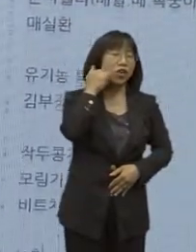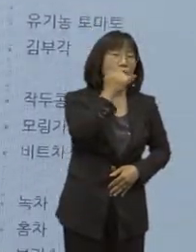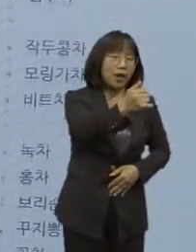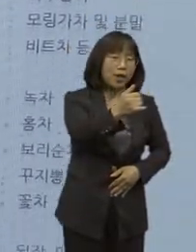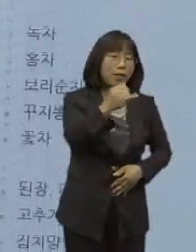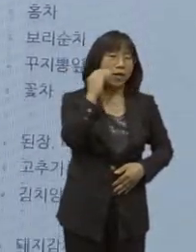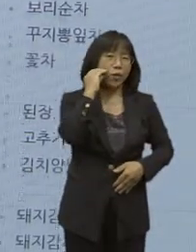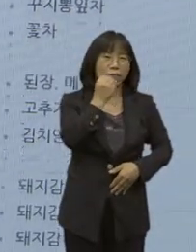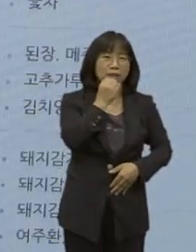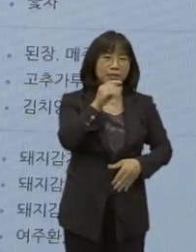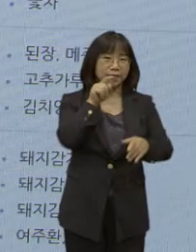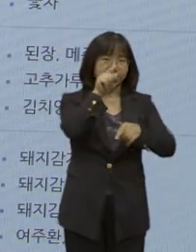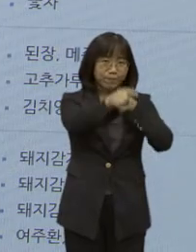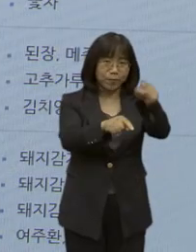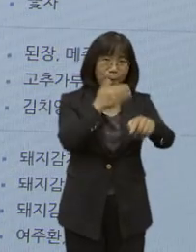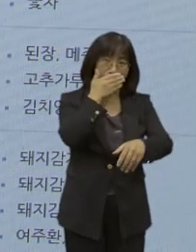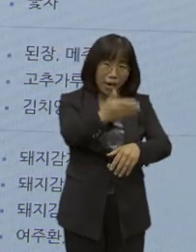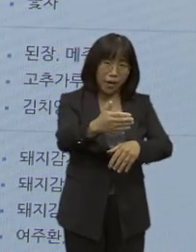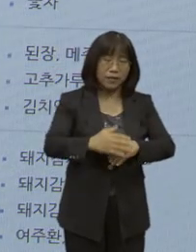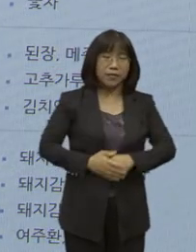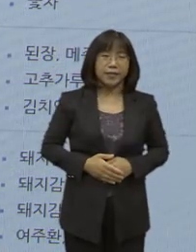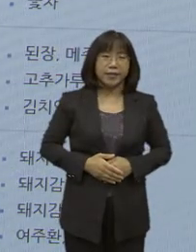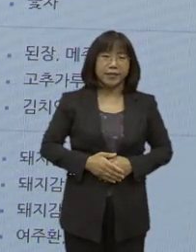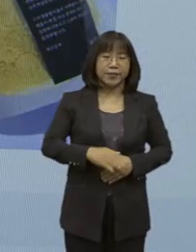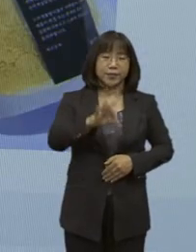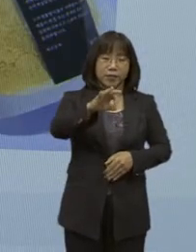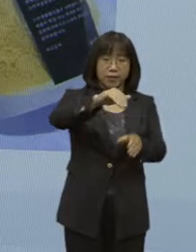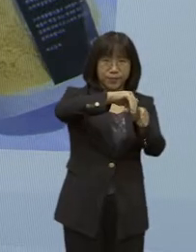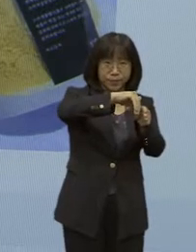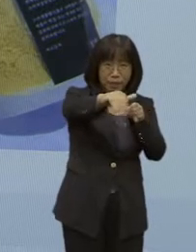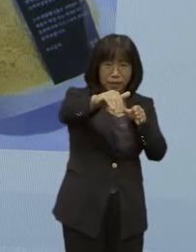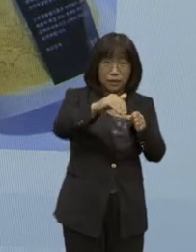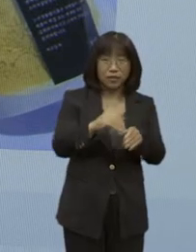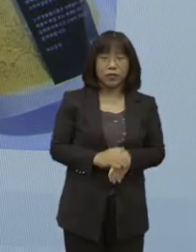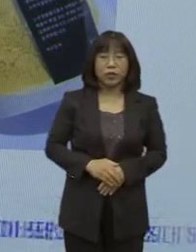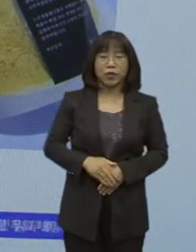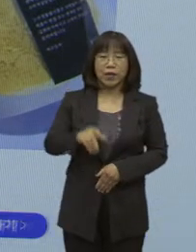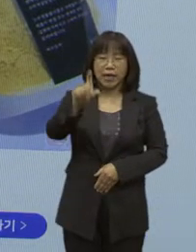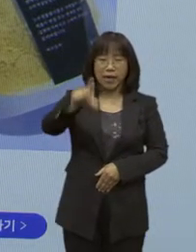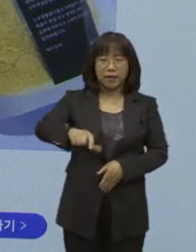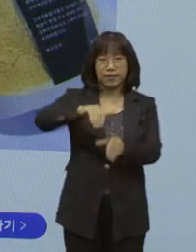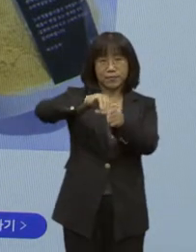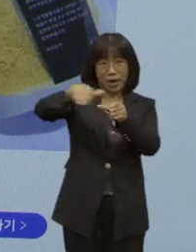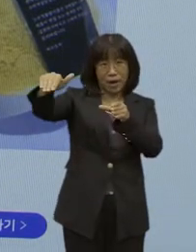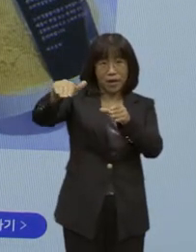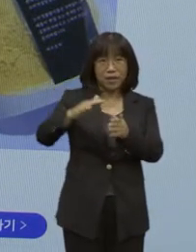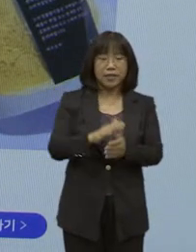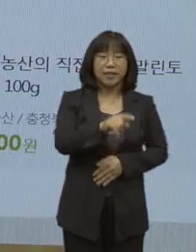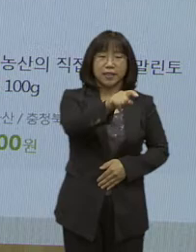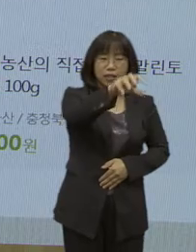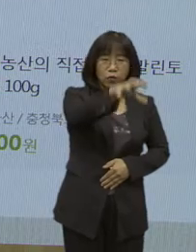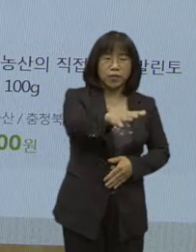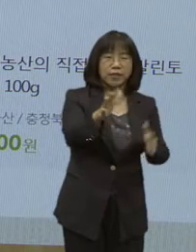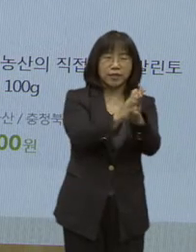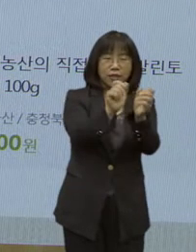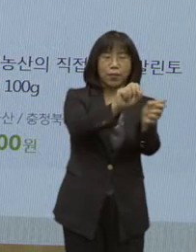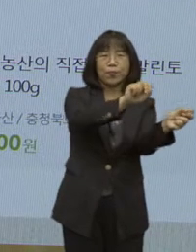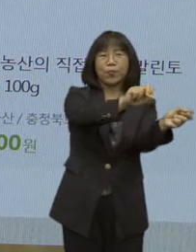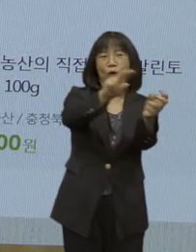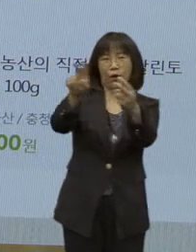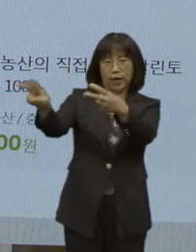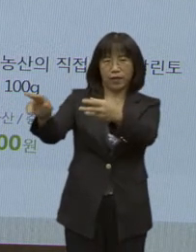됩니다. 계좌이체나 카드로 결제하면 되고 배송은 산지에서 직접 배송해주는 비대면